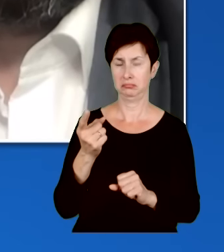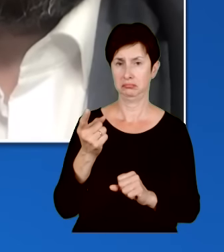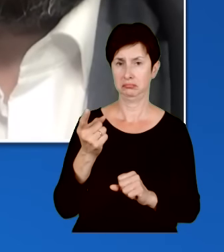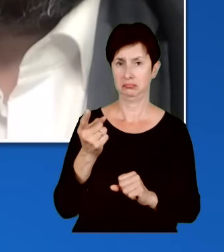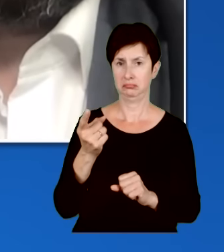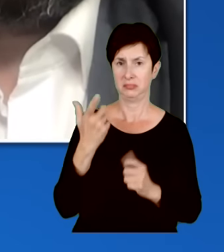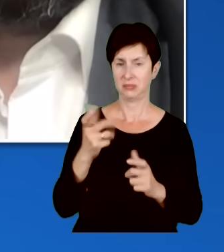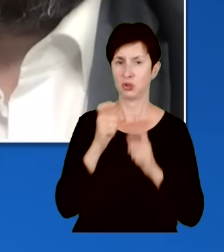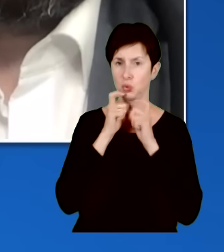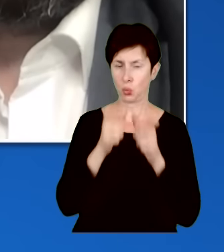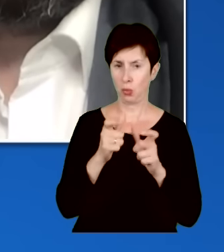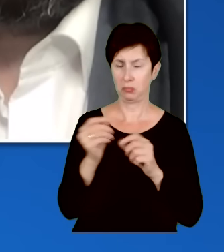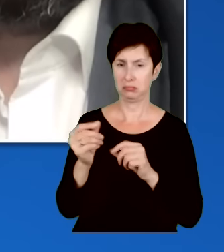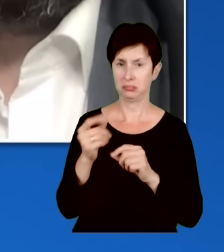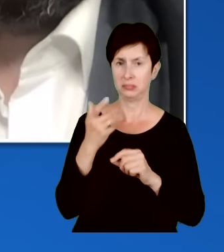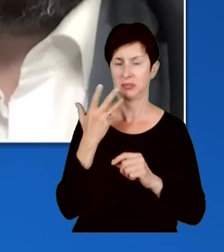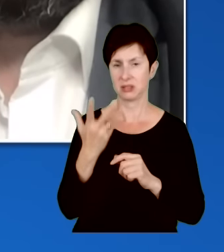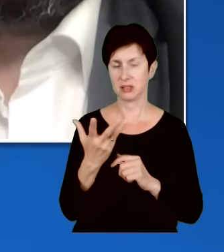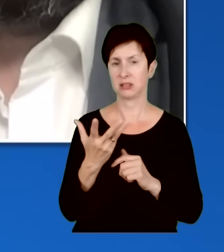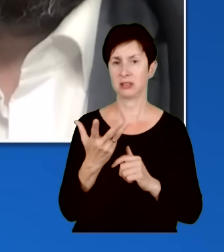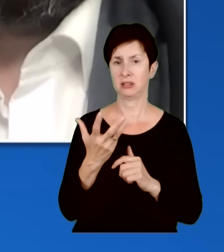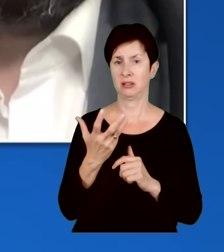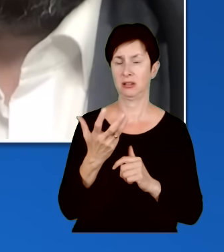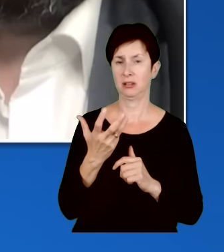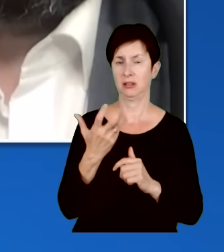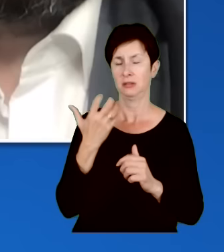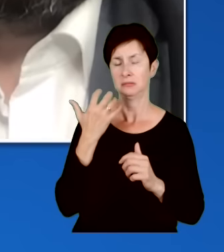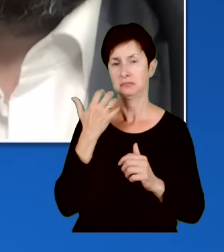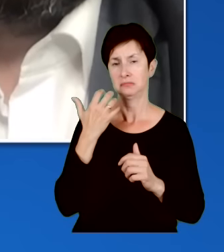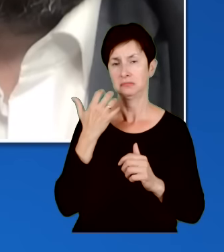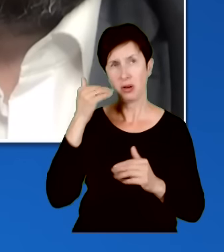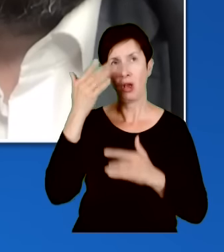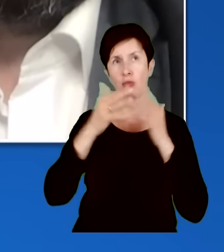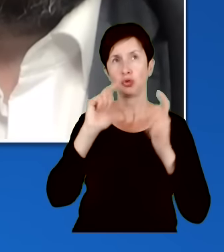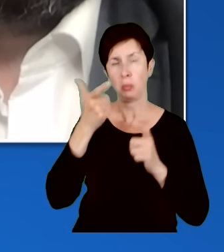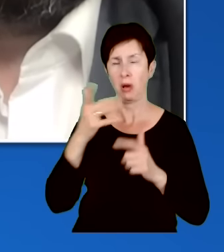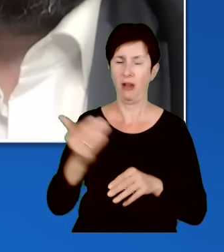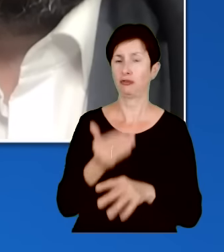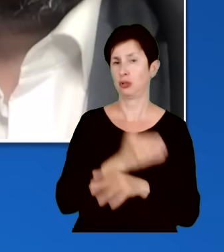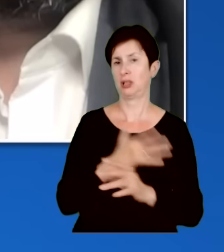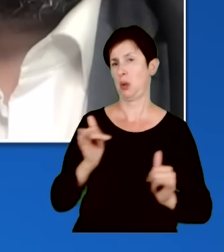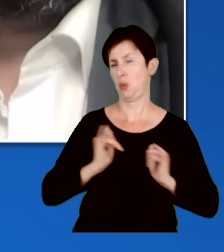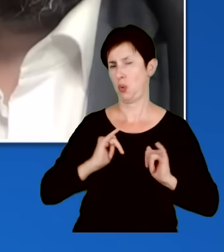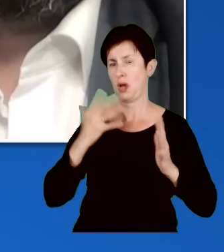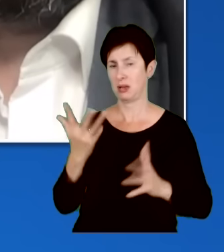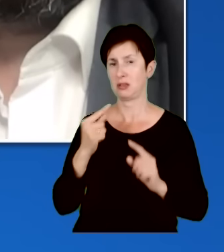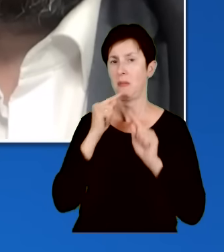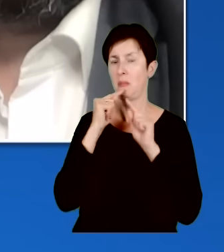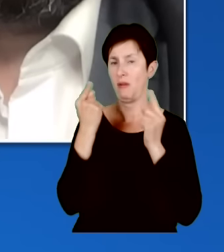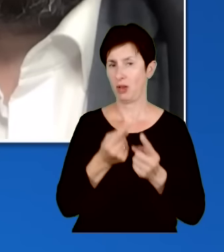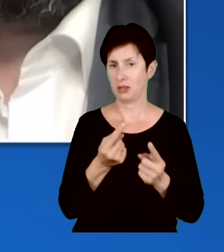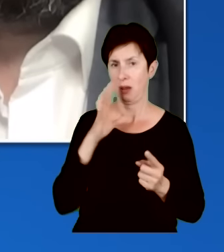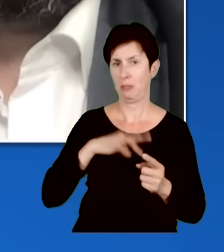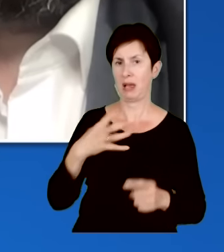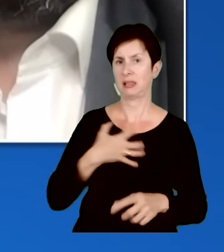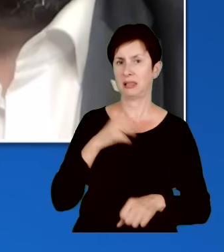że chcieli wyprzedzić pewne doniesienia medialne spodziewali się pewno ich nie wiem ale tak tak się domyślam pan sędzia